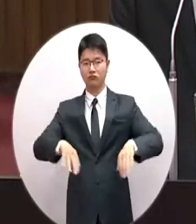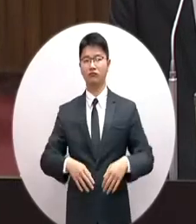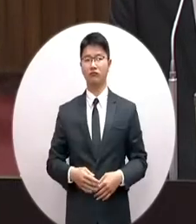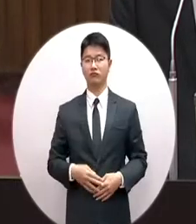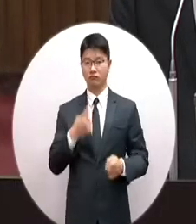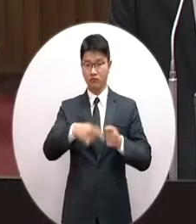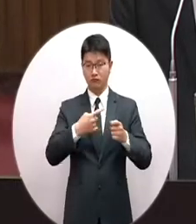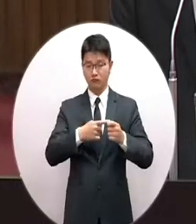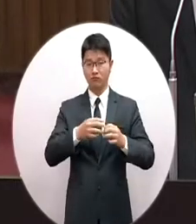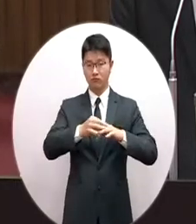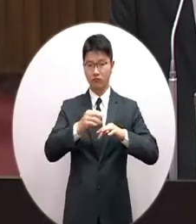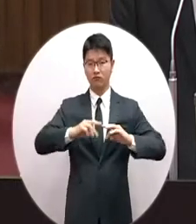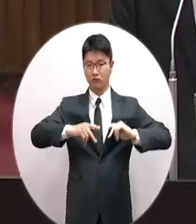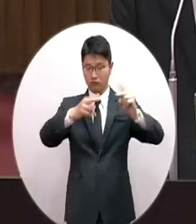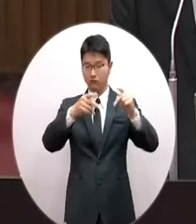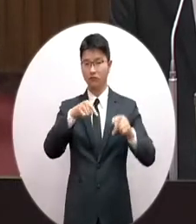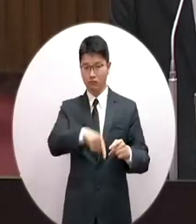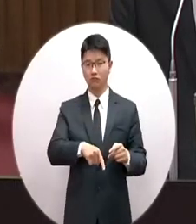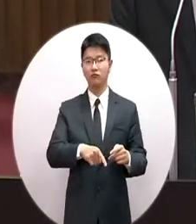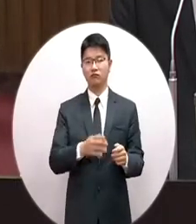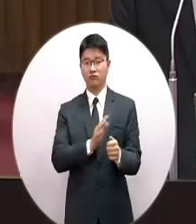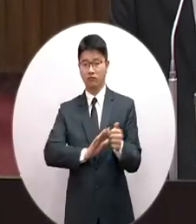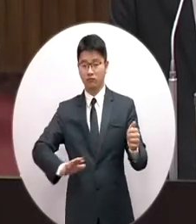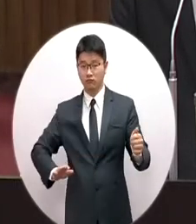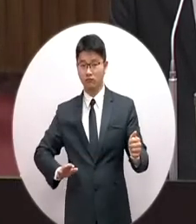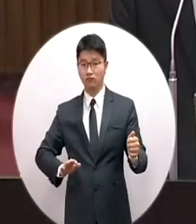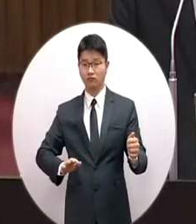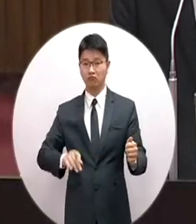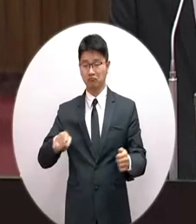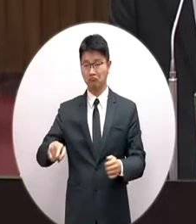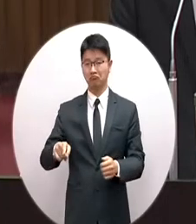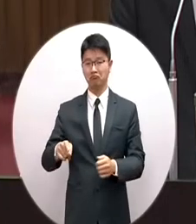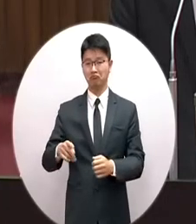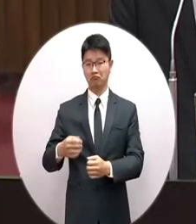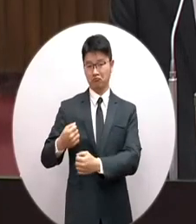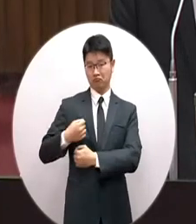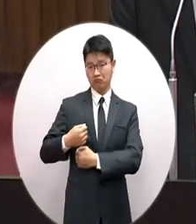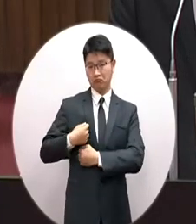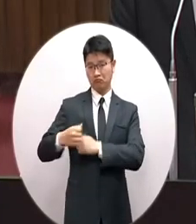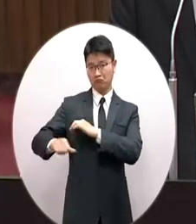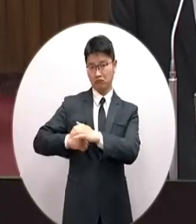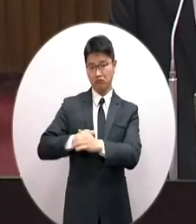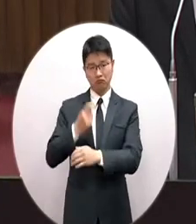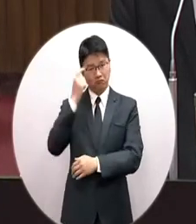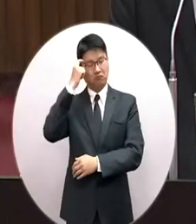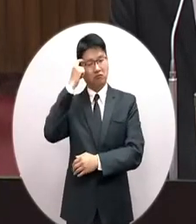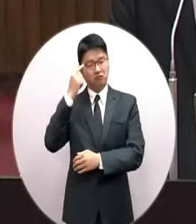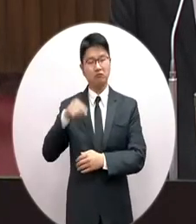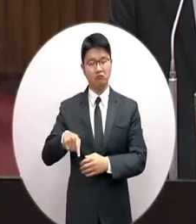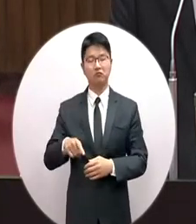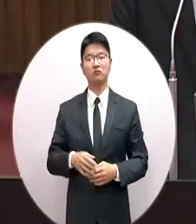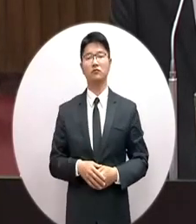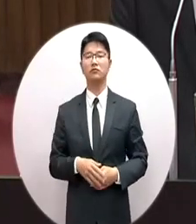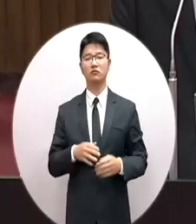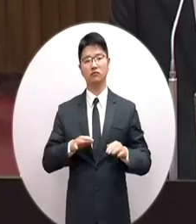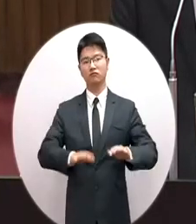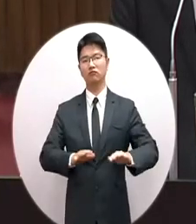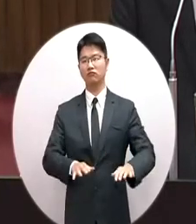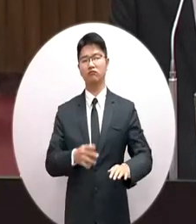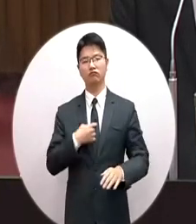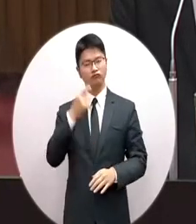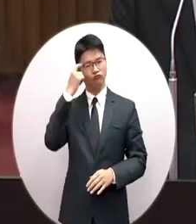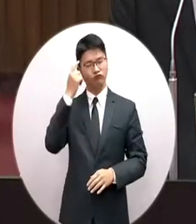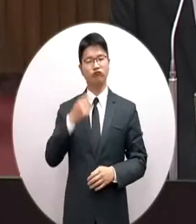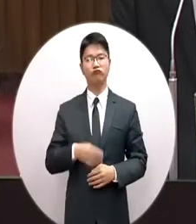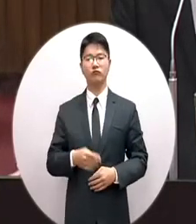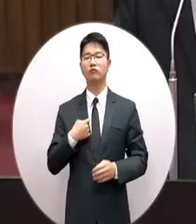年改的措施会影响要不要从事职业军人的意愿，不过目前看起来，一